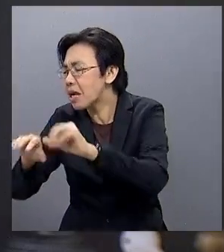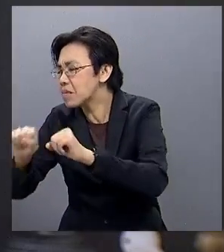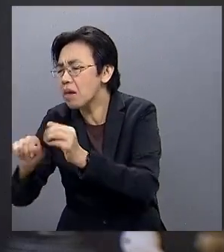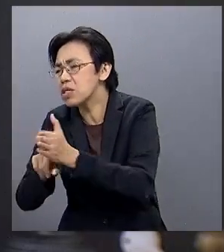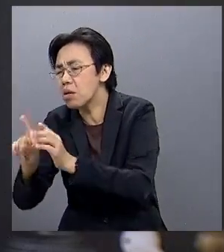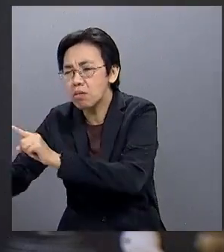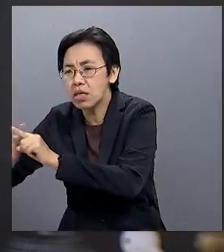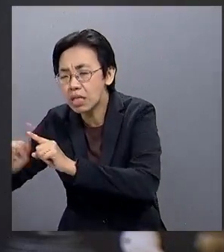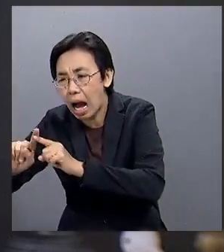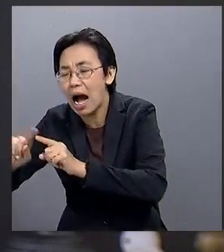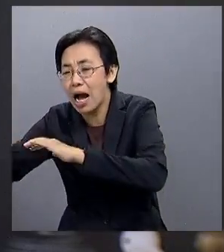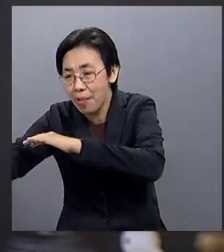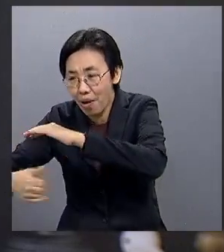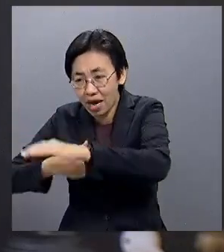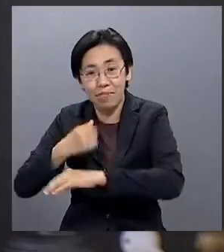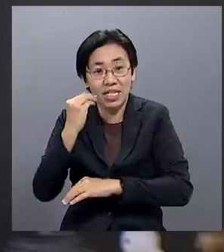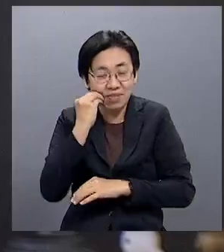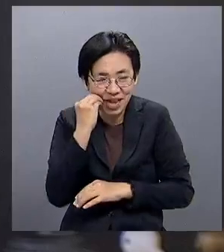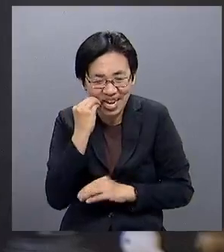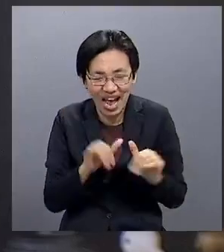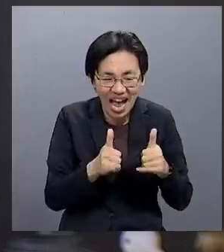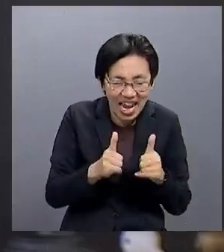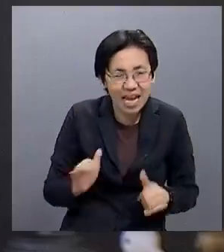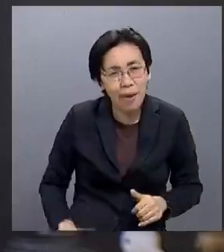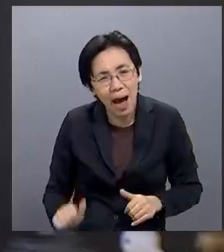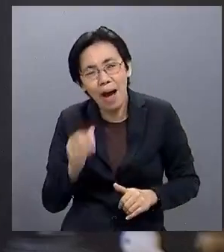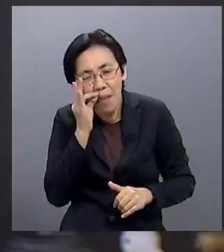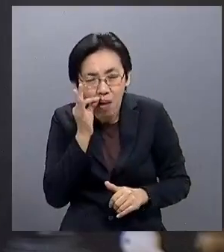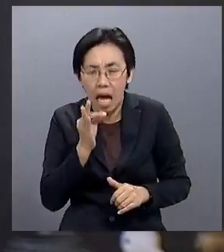างมือล้างไม้ให้เรียบร้อยก่อนที่จะเล่นกับสัตว์เลี้ยงของเราเพื่อเป็นการป้องกันสัตว์เลี้ยงของเราให้ปลอดภัยนะครับ